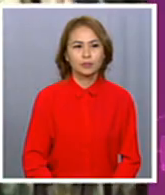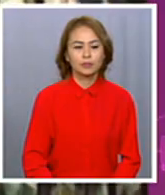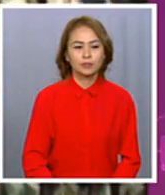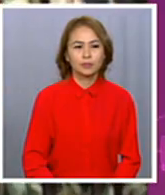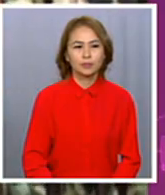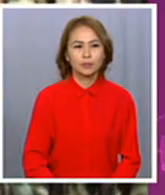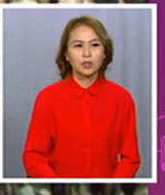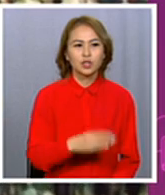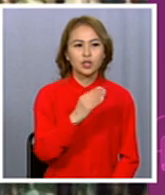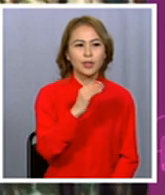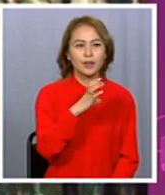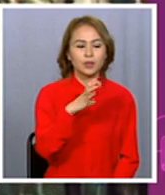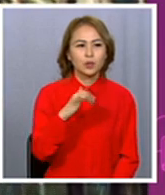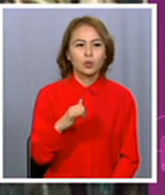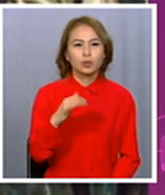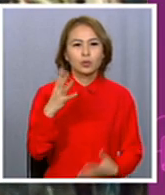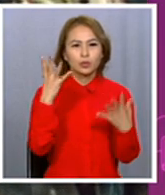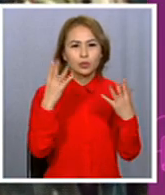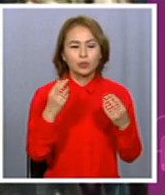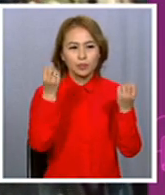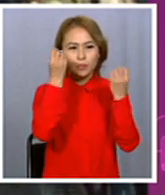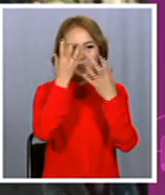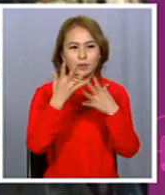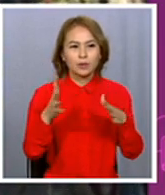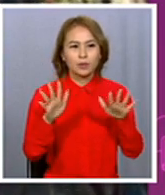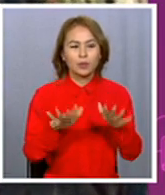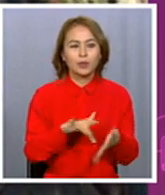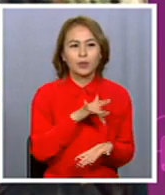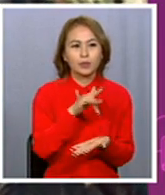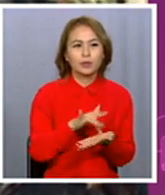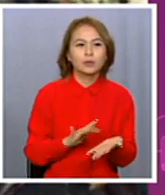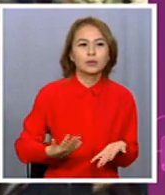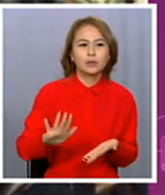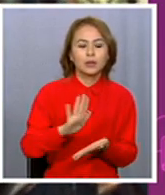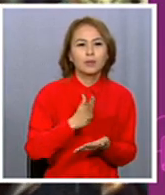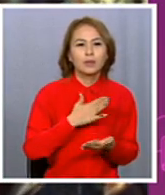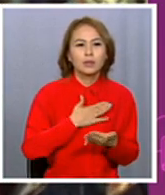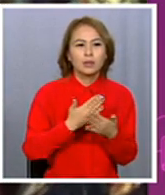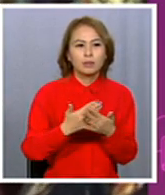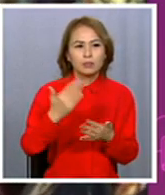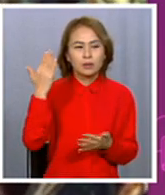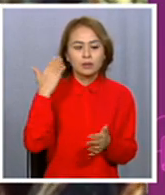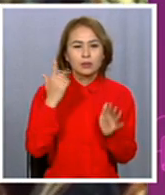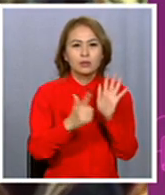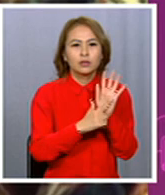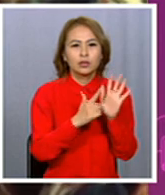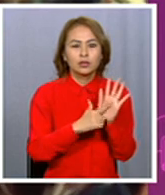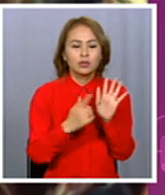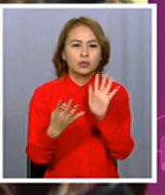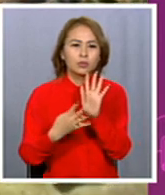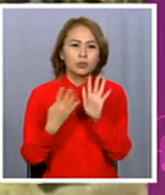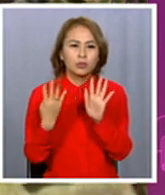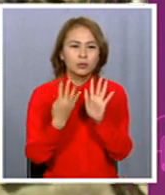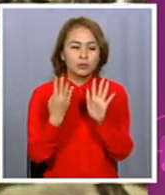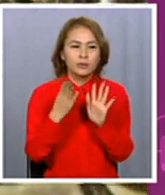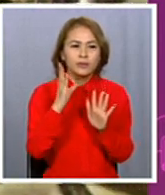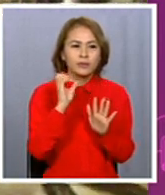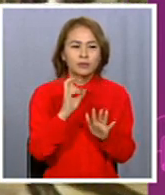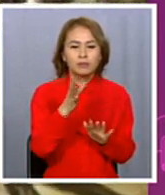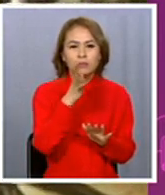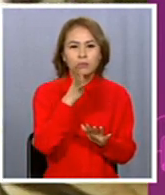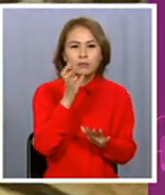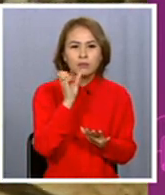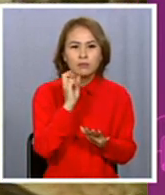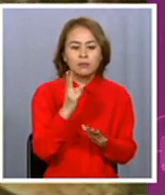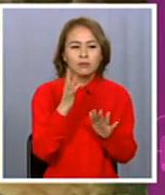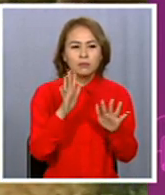Жетісу көне мәдениеттің ордасы. Бұл өлке біздің заманымыздан бұрын 7-4 ғасырларда сақтарға мекен